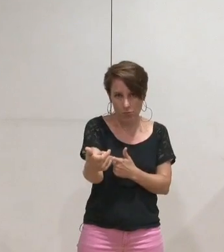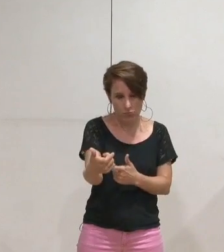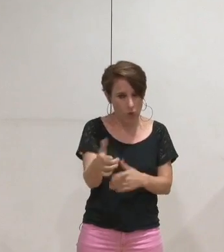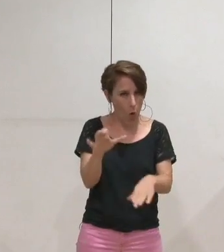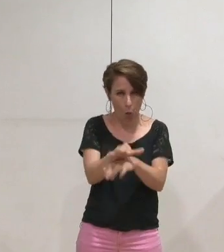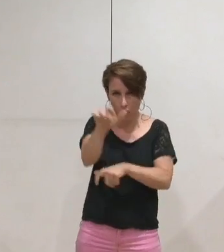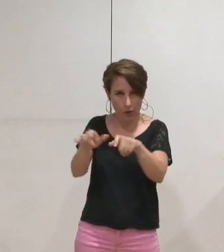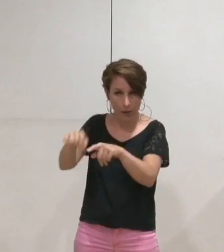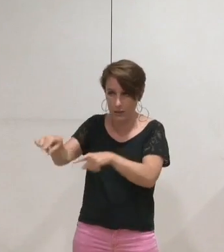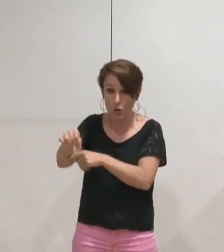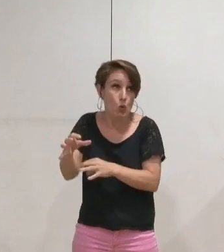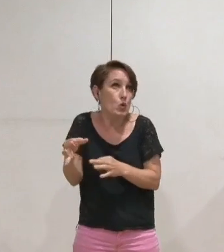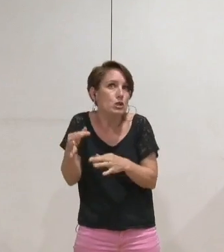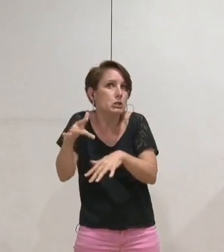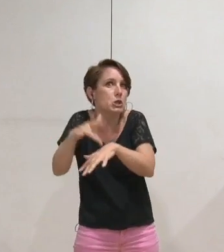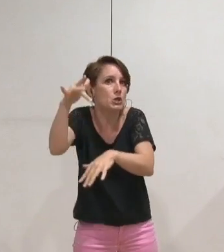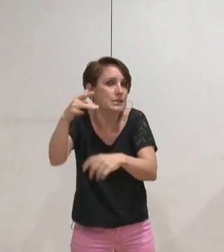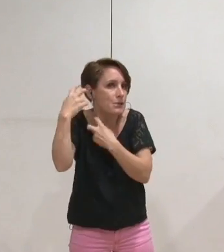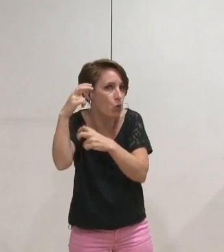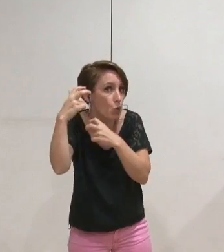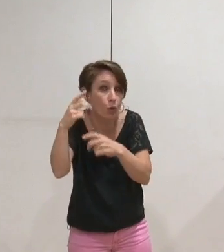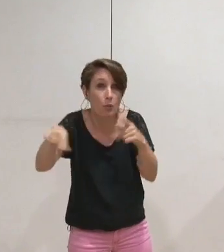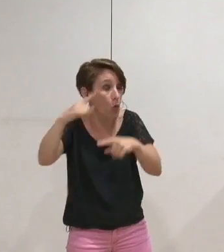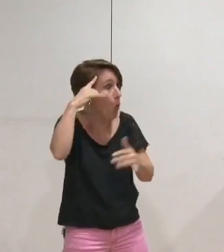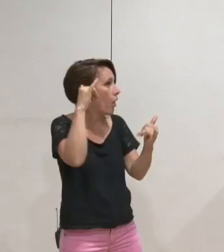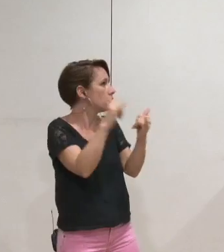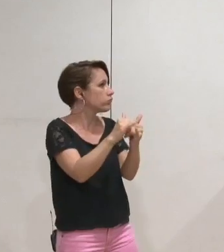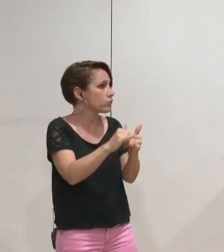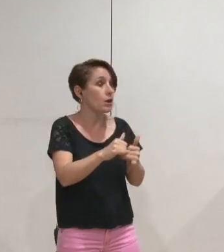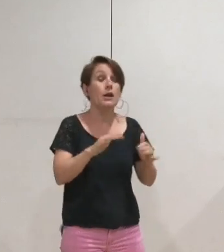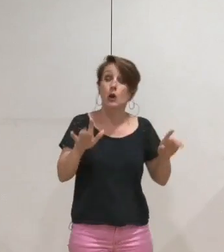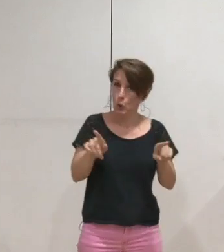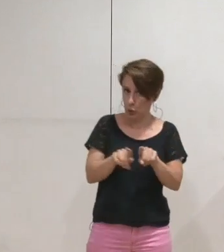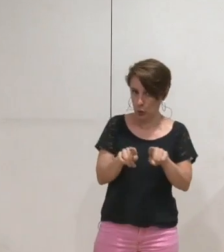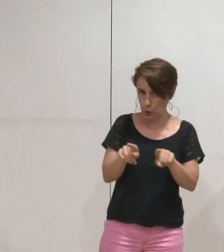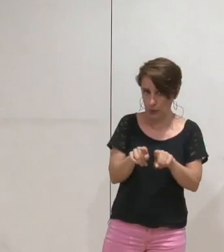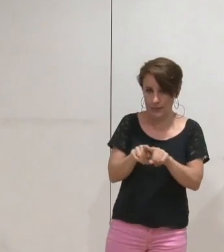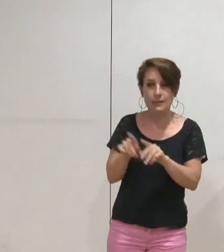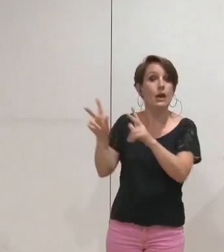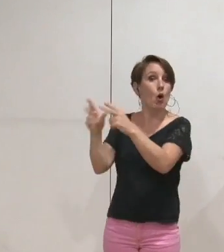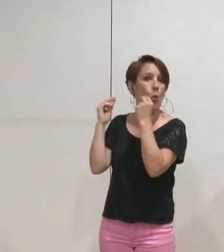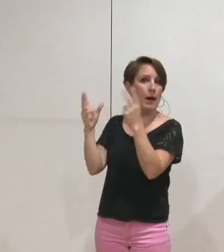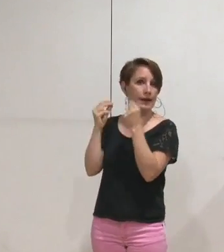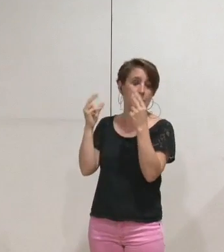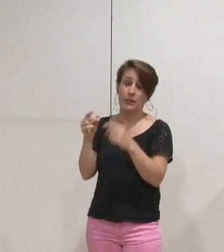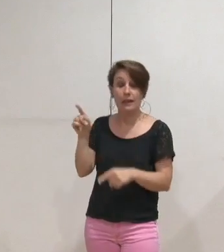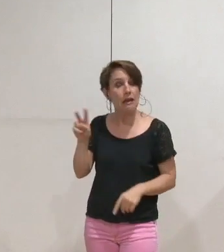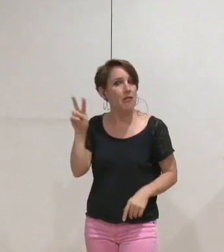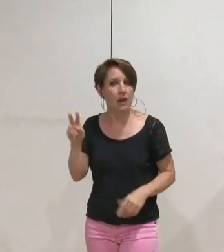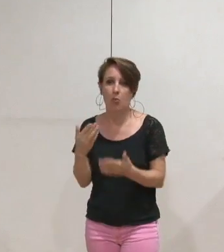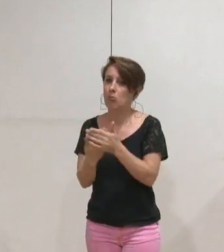sensibles au bruit et qui n'en ont pas conscience on m'a encore expliqué j'en là-dessus parce que c'est vraiment très